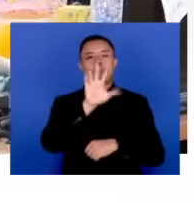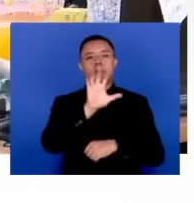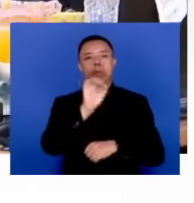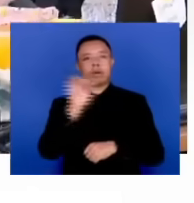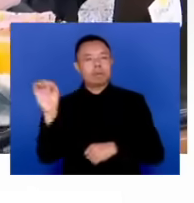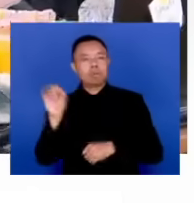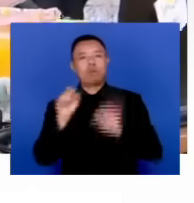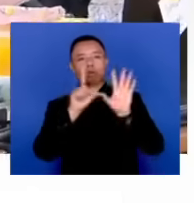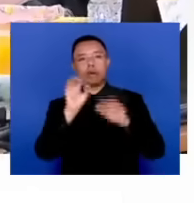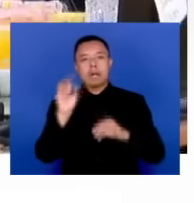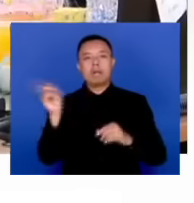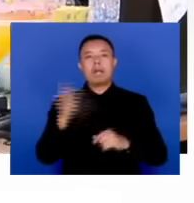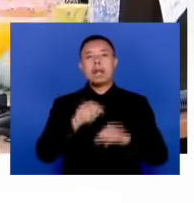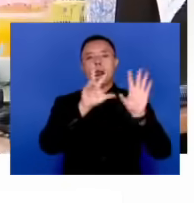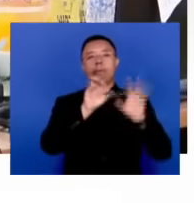150.700 dari